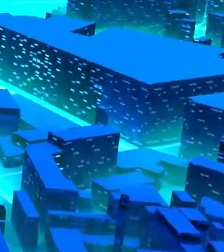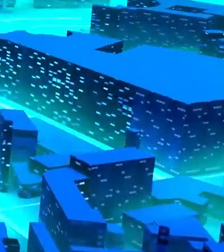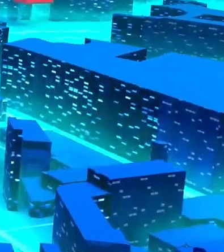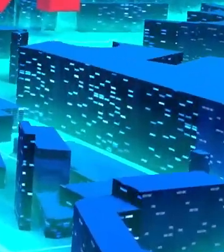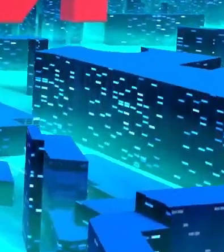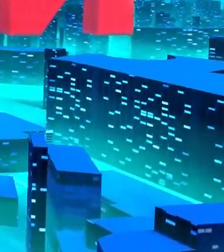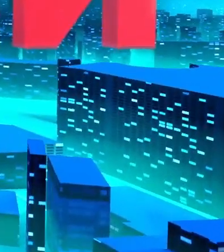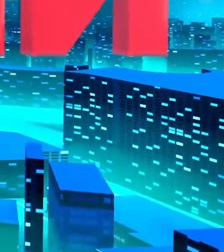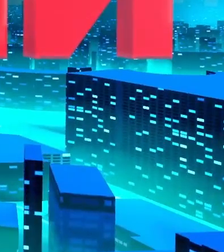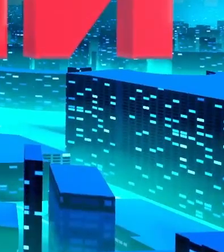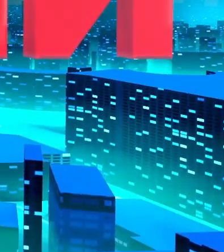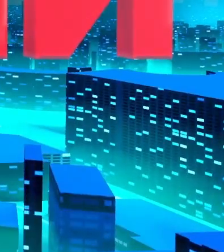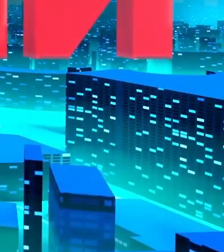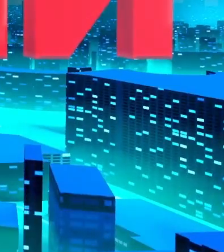Дякую!